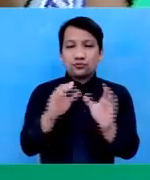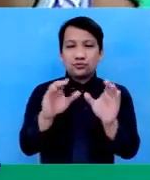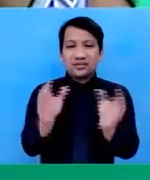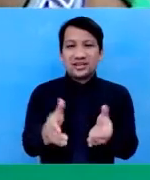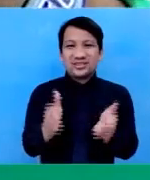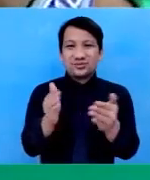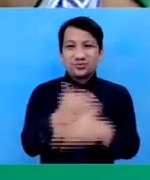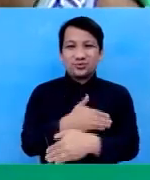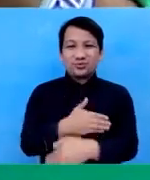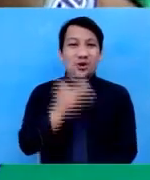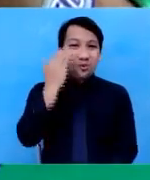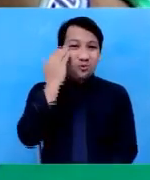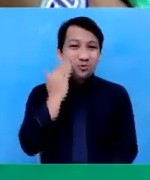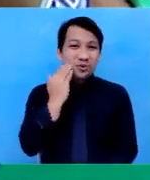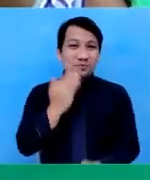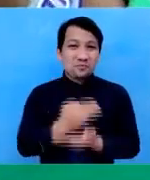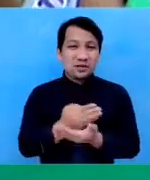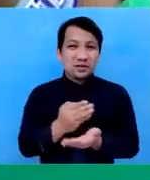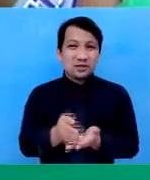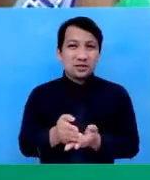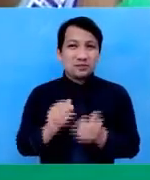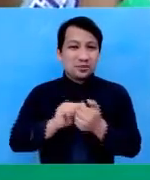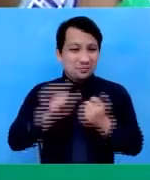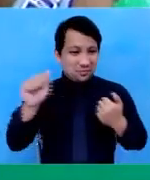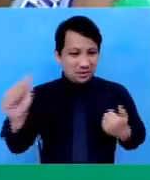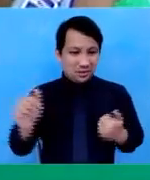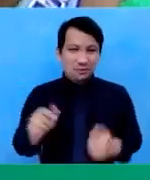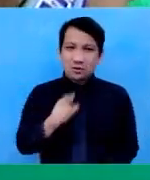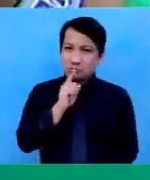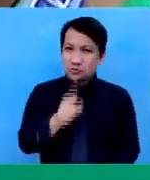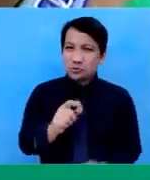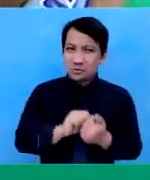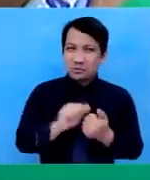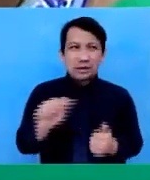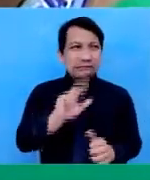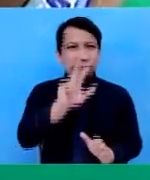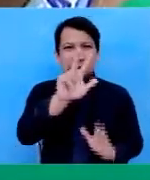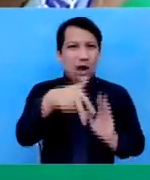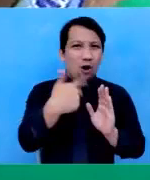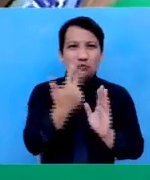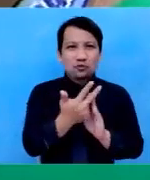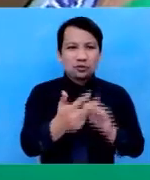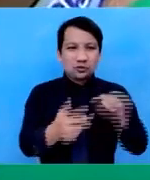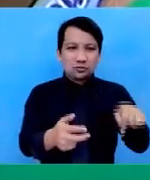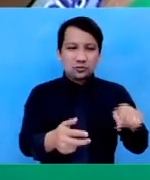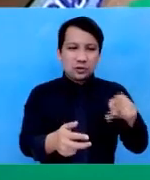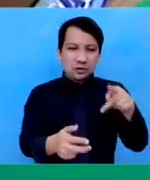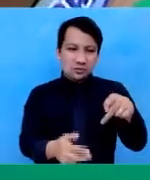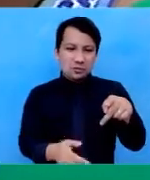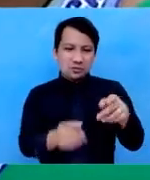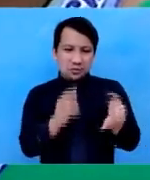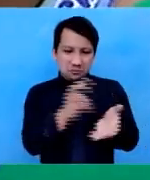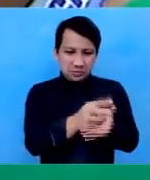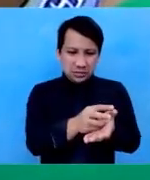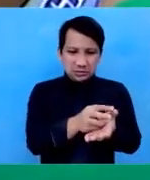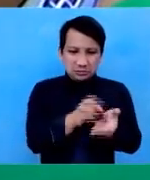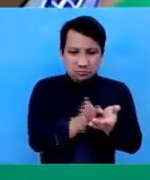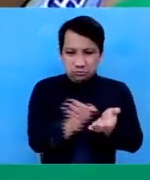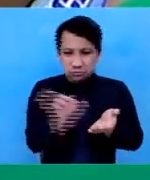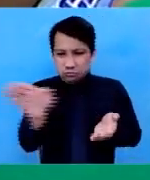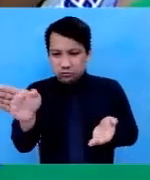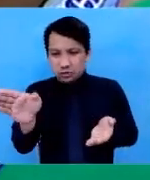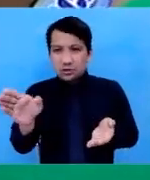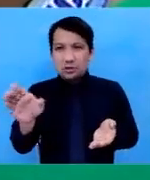budget. At saka malayo talaga kasi 3 hours from poblasyon yun, doon lang yung sasakyan. From poblasyon